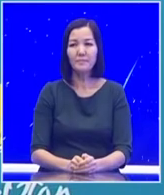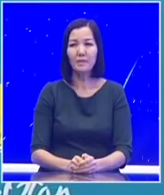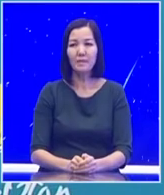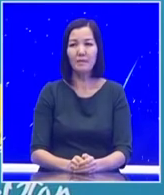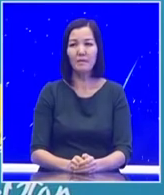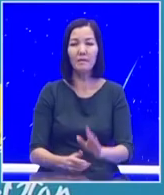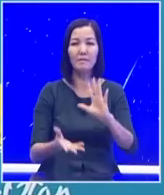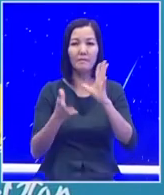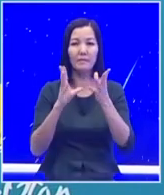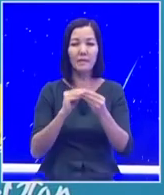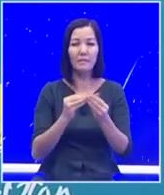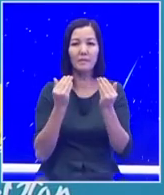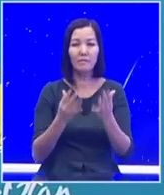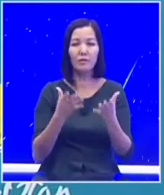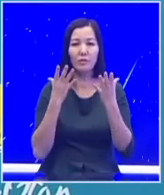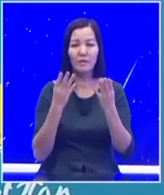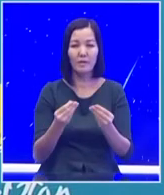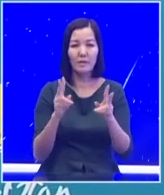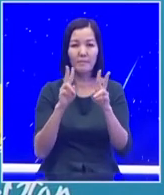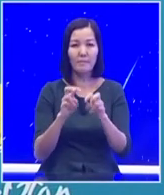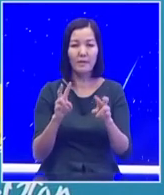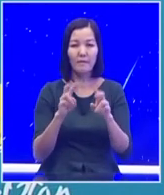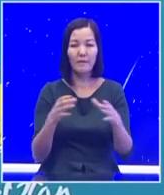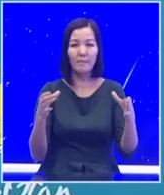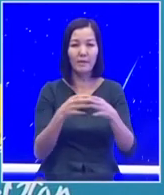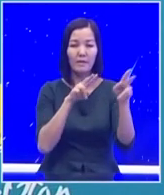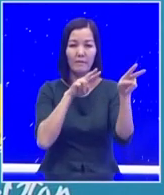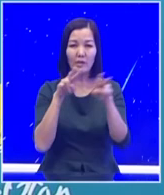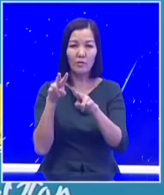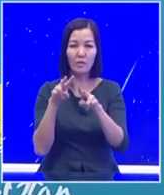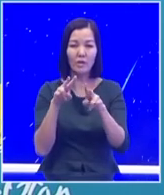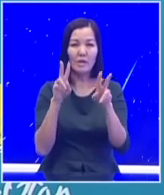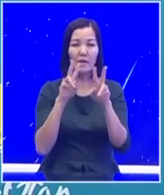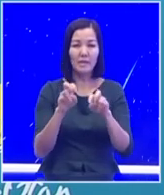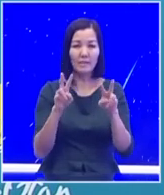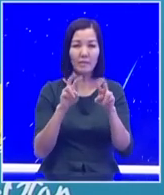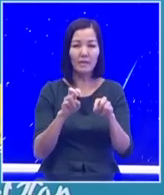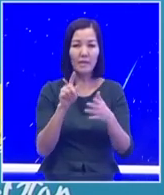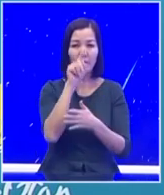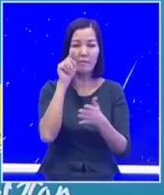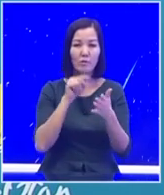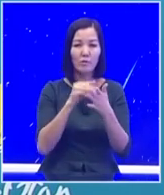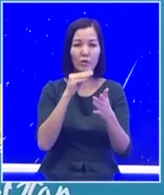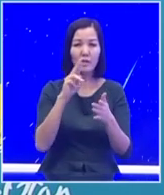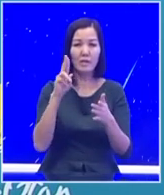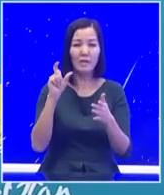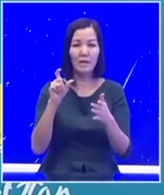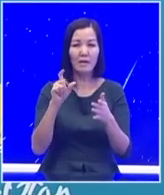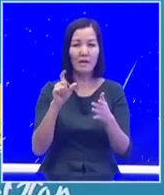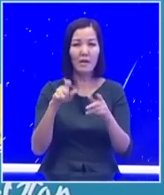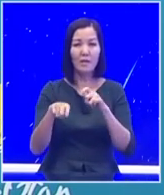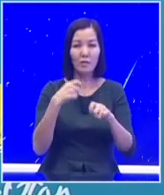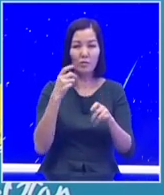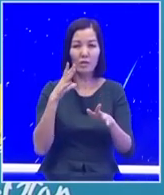В целом, в сегодняшнем мероприятии за состояние партийного контроля рассмотрели вопрос ЖКХ по выявленным